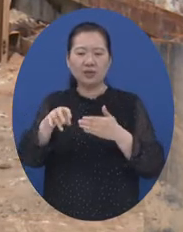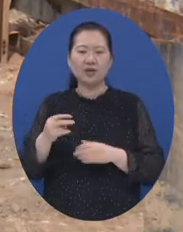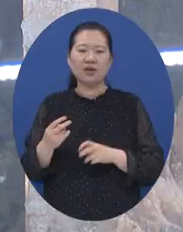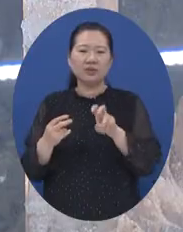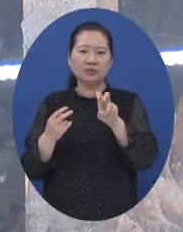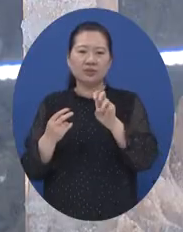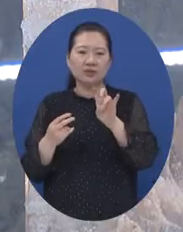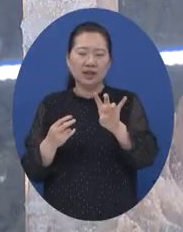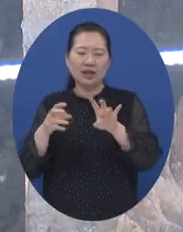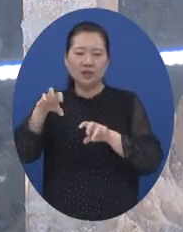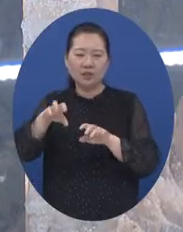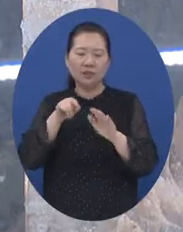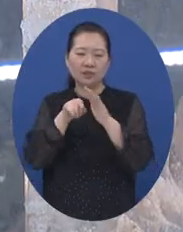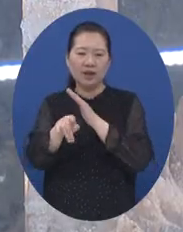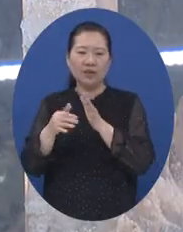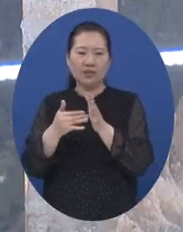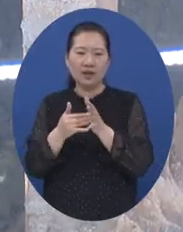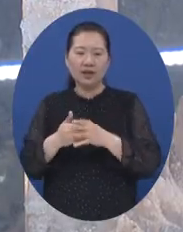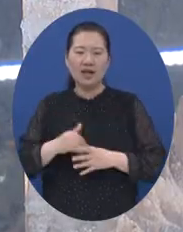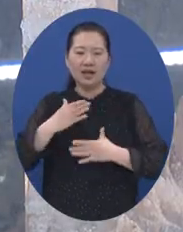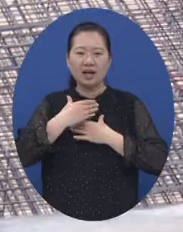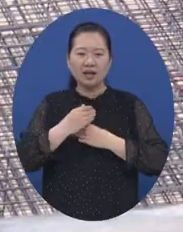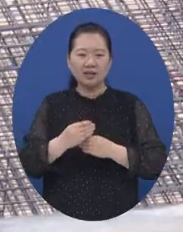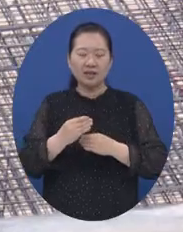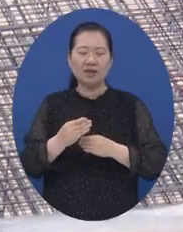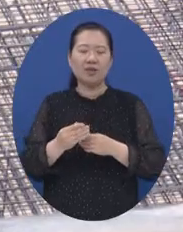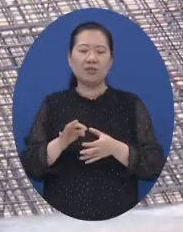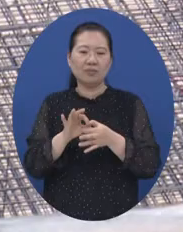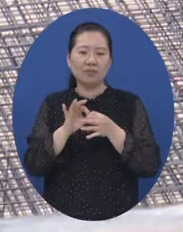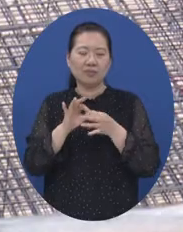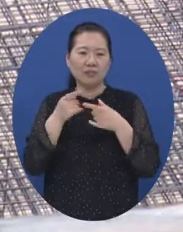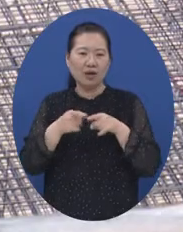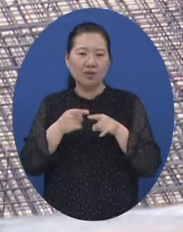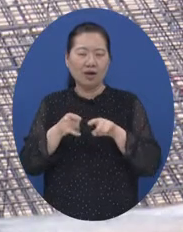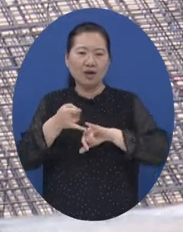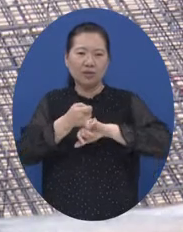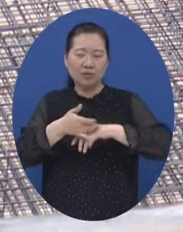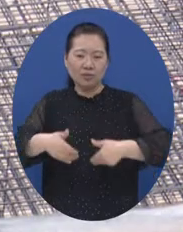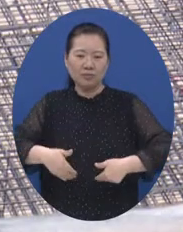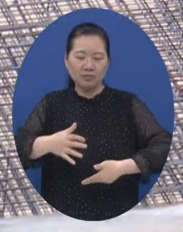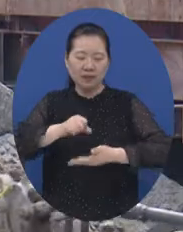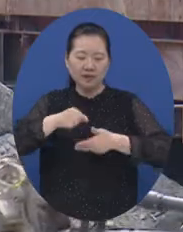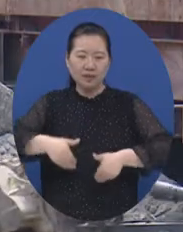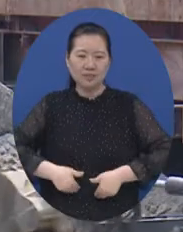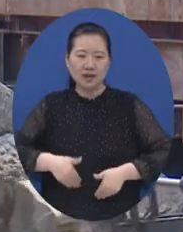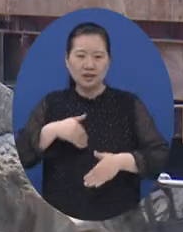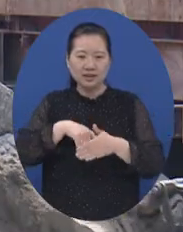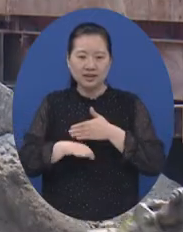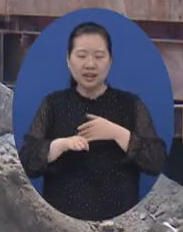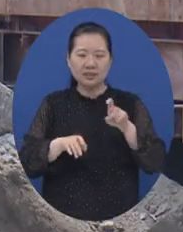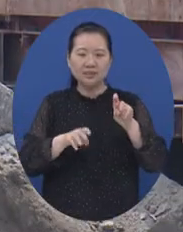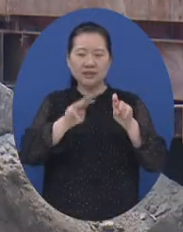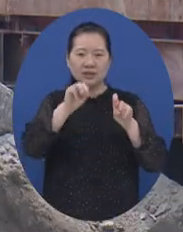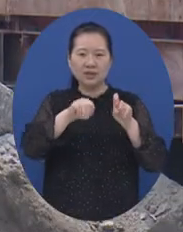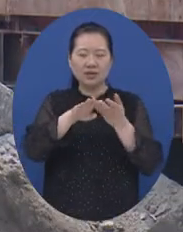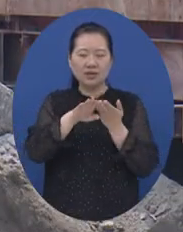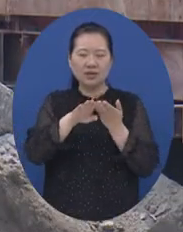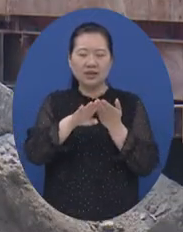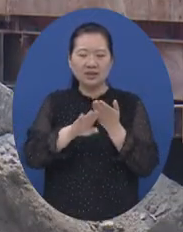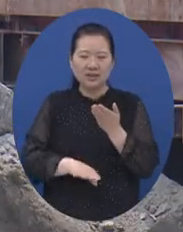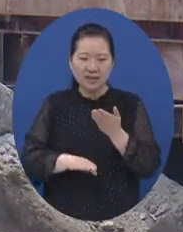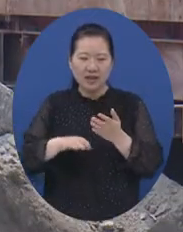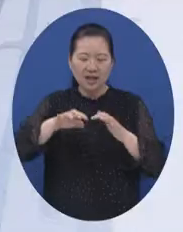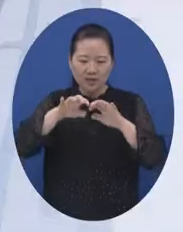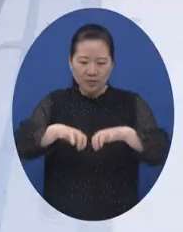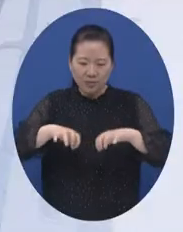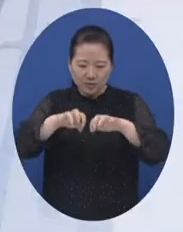찾았습니다. 지하안전법에 따라 안전 영향 평가를 반드시 받아야 하는 지하 10m 이상 굴착 공사가 진행 중인